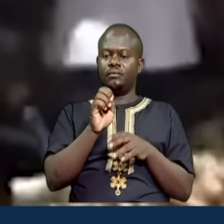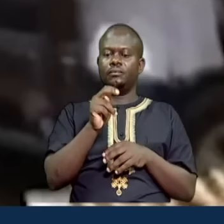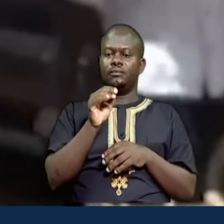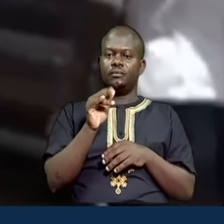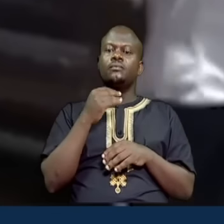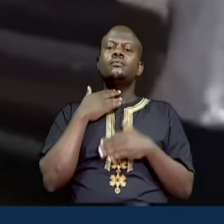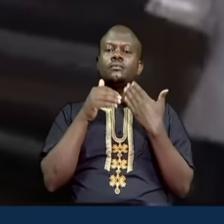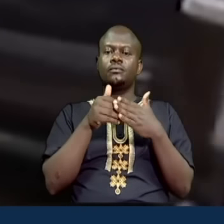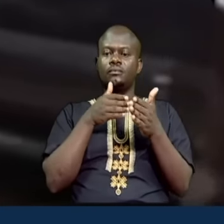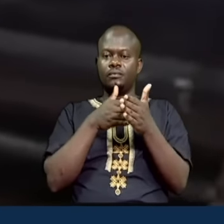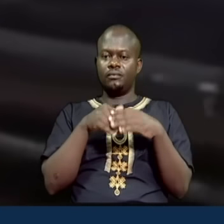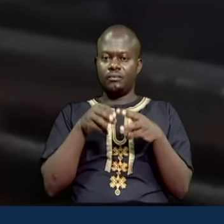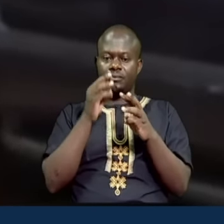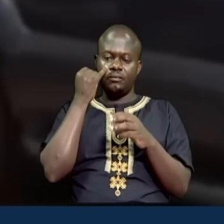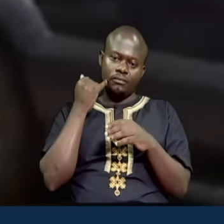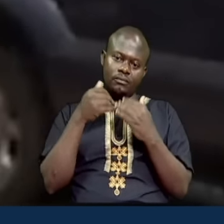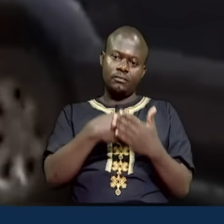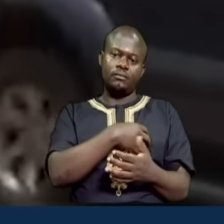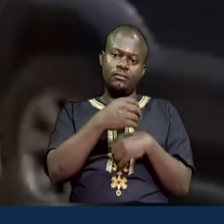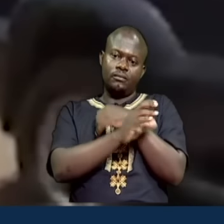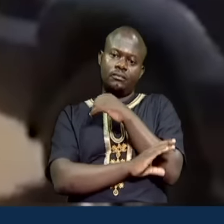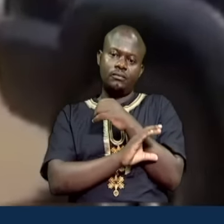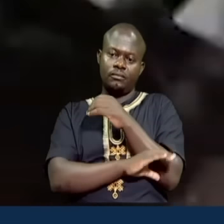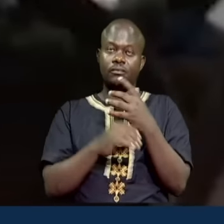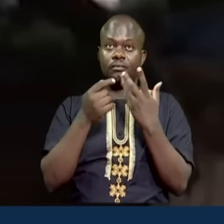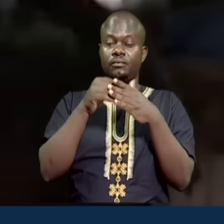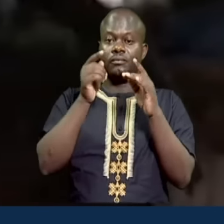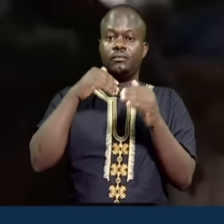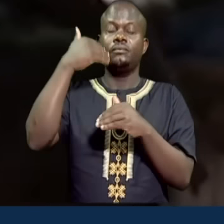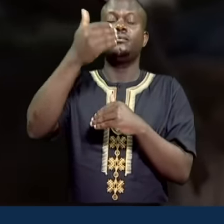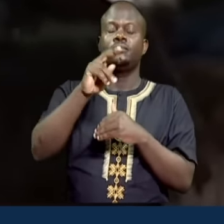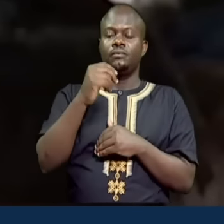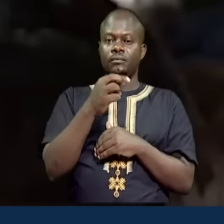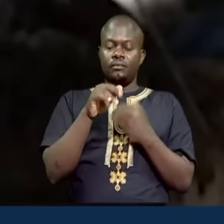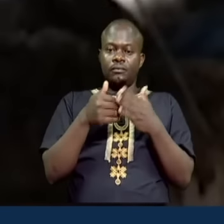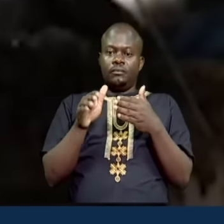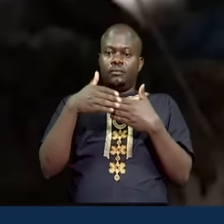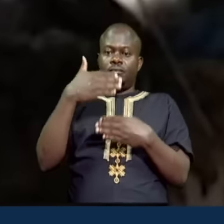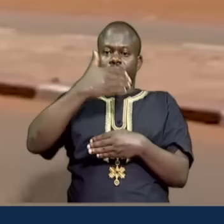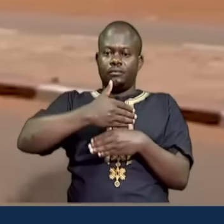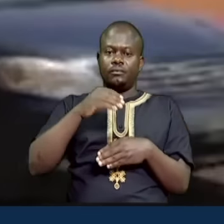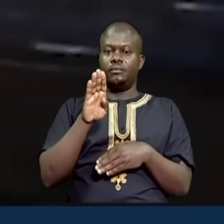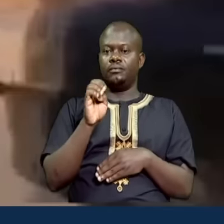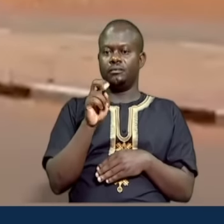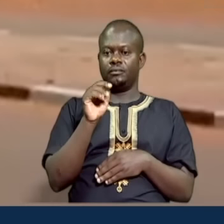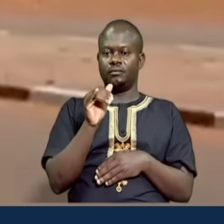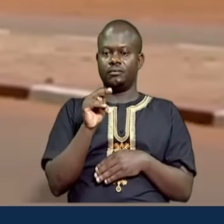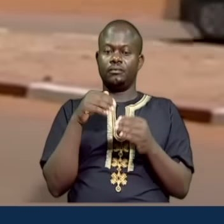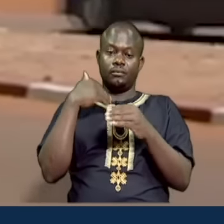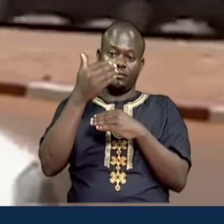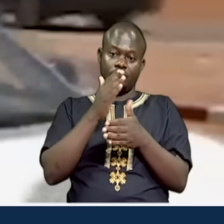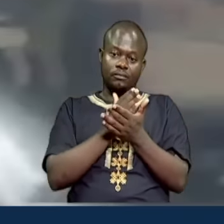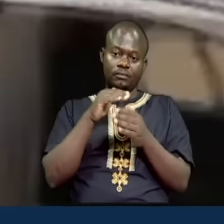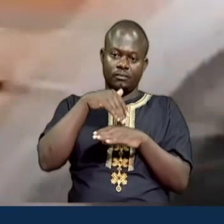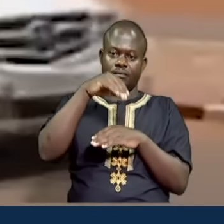gishaka kubangamira mu buryo bukomeye ubukungu bw'igihugu ibi bije nyuma yuko Niger yafunze umupaka bahana n'igihugu cya Benin Benin nayo ihagarika